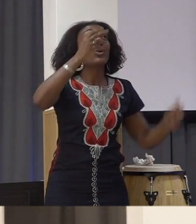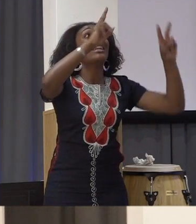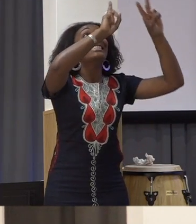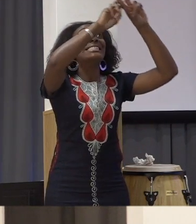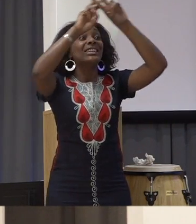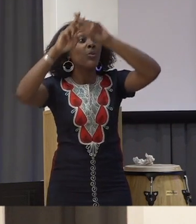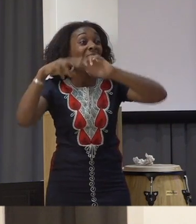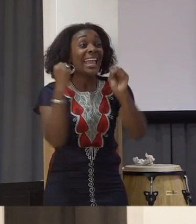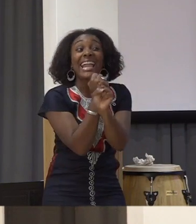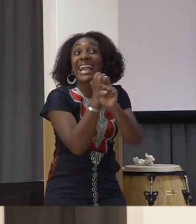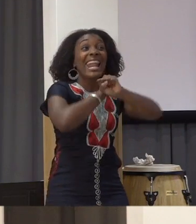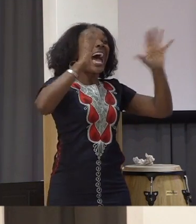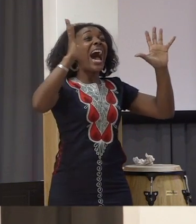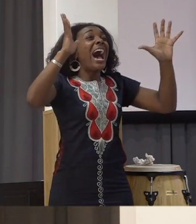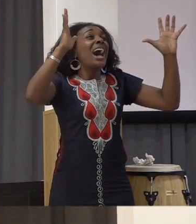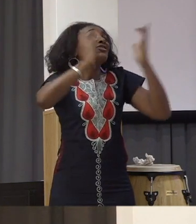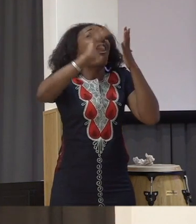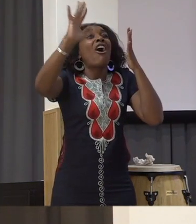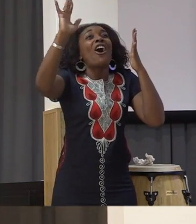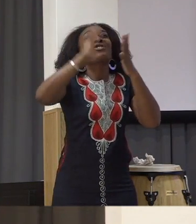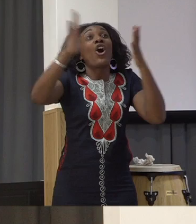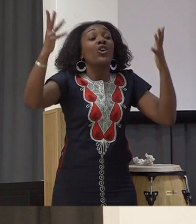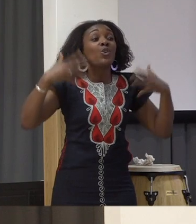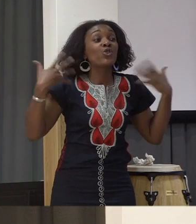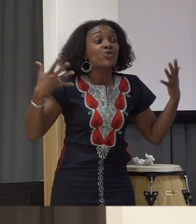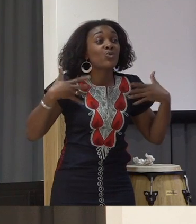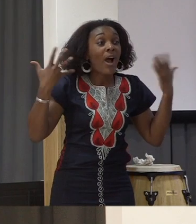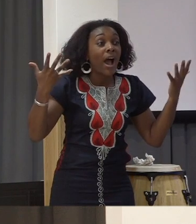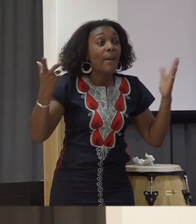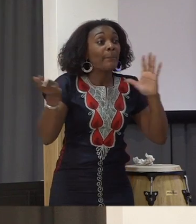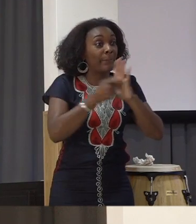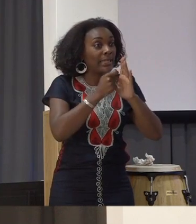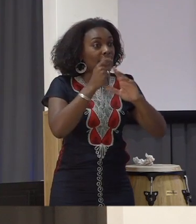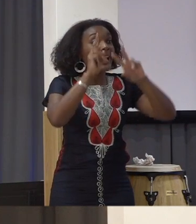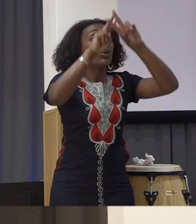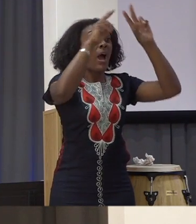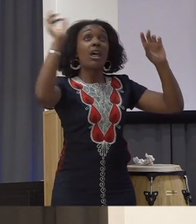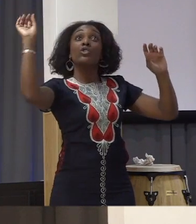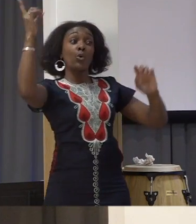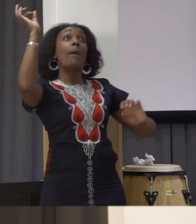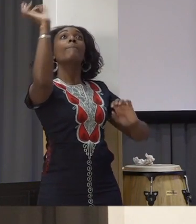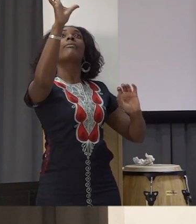ont éclaté en chants d'allégresse lorsqu'elles ont été créées. Gloire à Dieu.